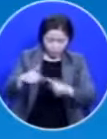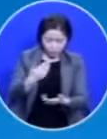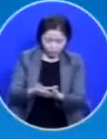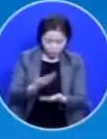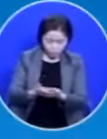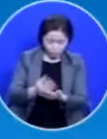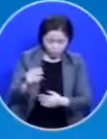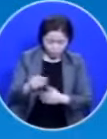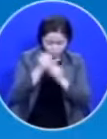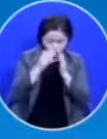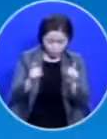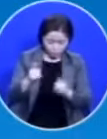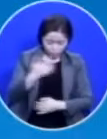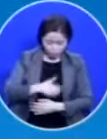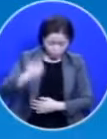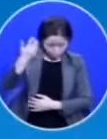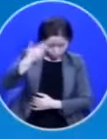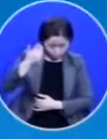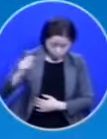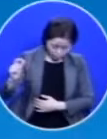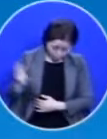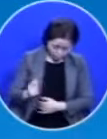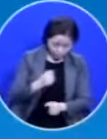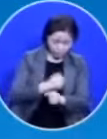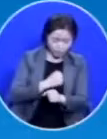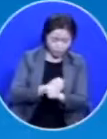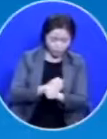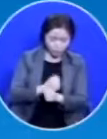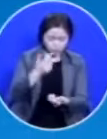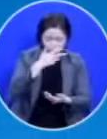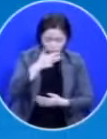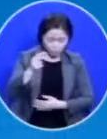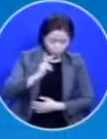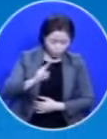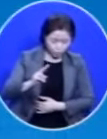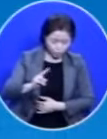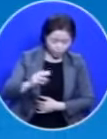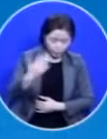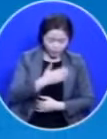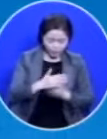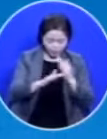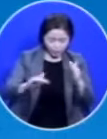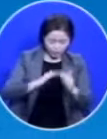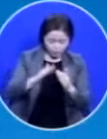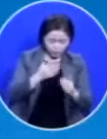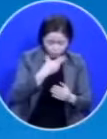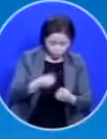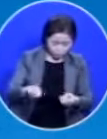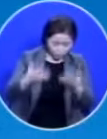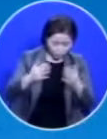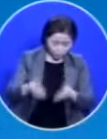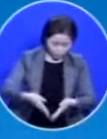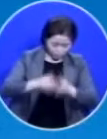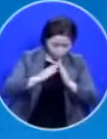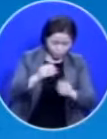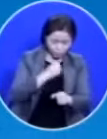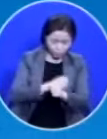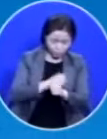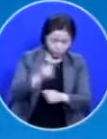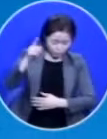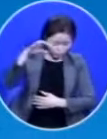성도들의 영육을 강건하게 하시고 주여 가정을 축복하여 세워 주시고 천국같이 되게